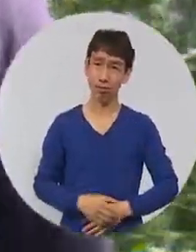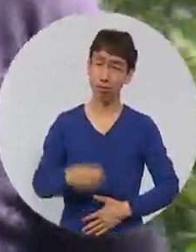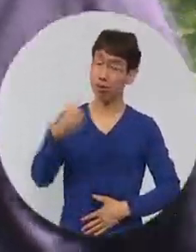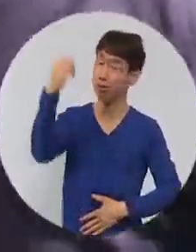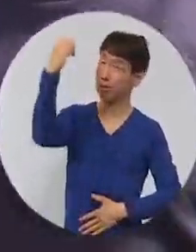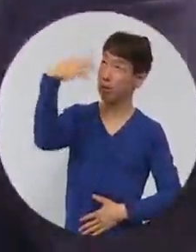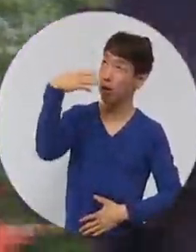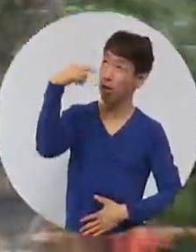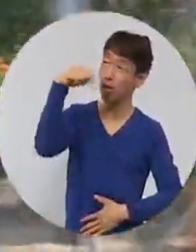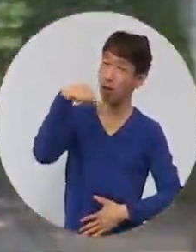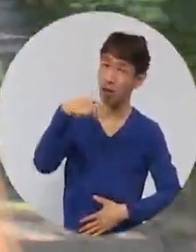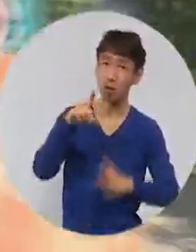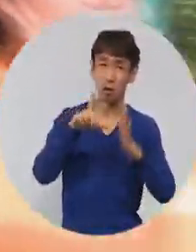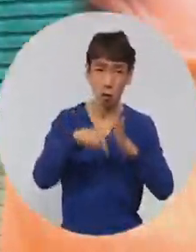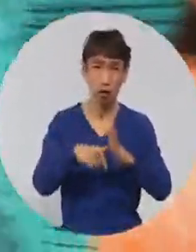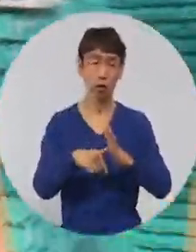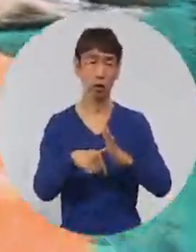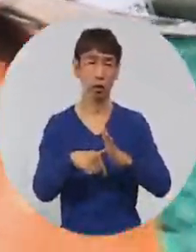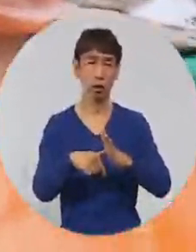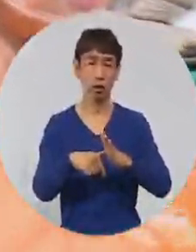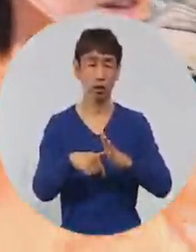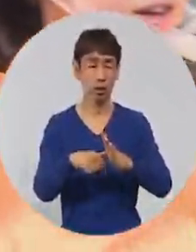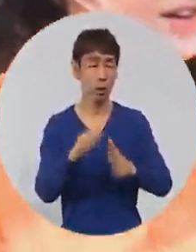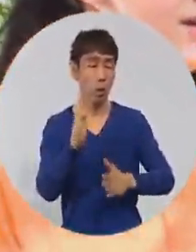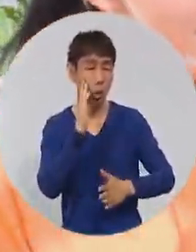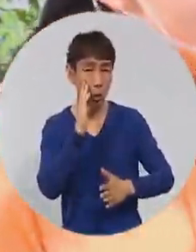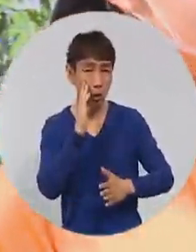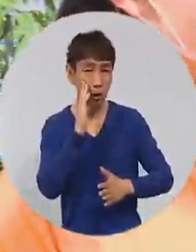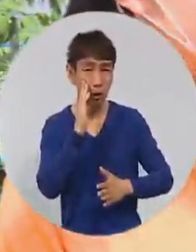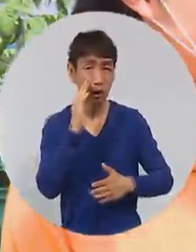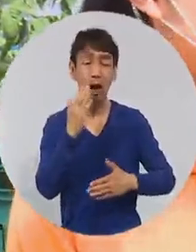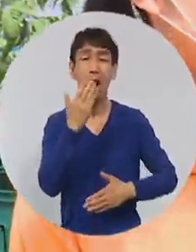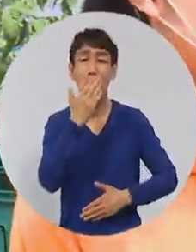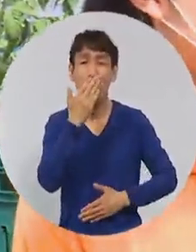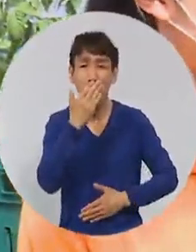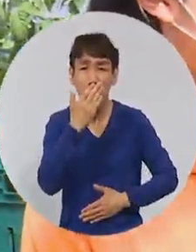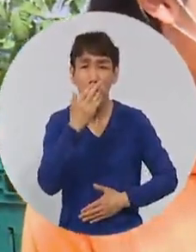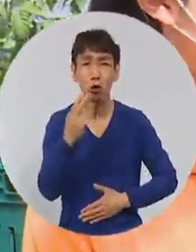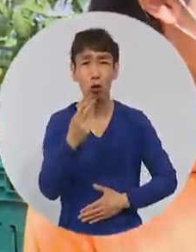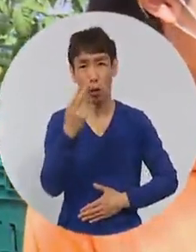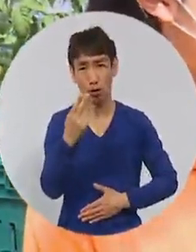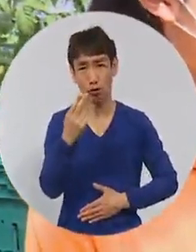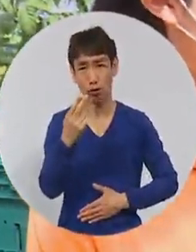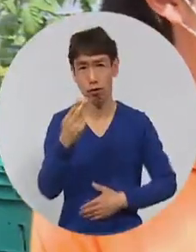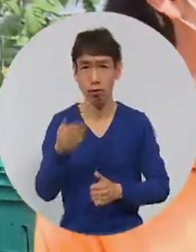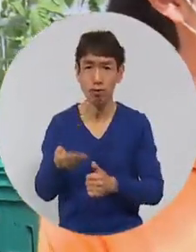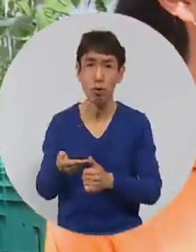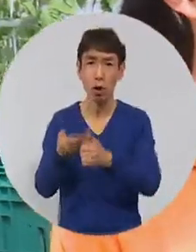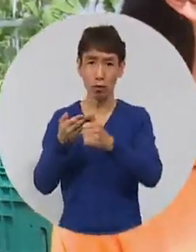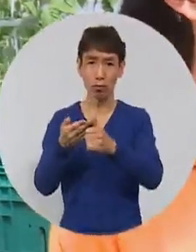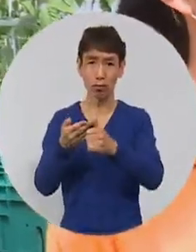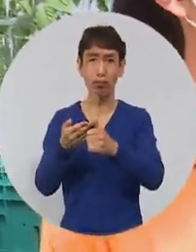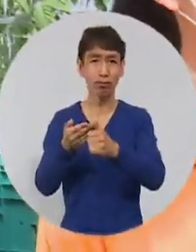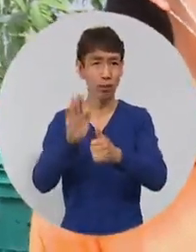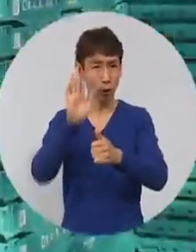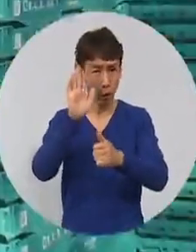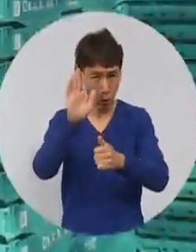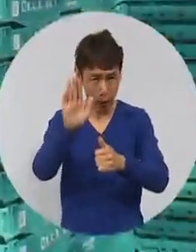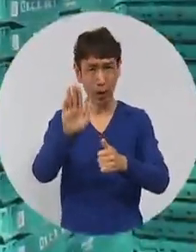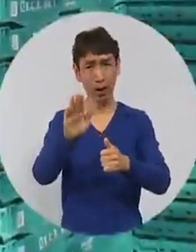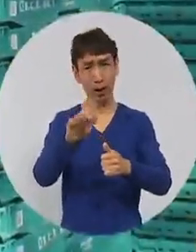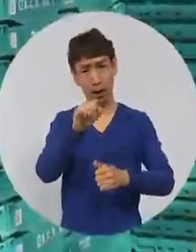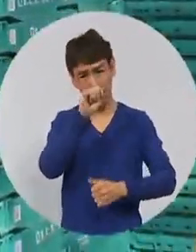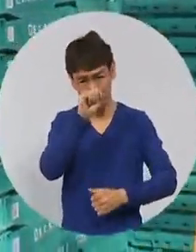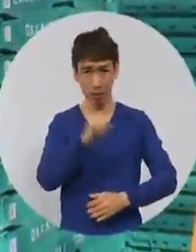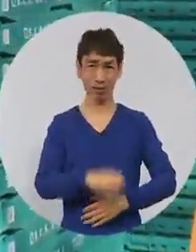く当たった方が美味しいのができるんで、それが旬だと思ってます。ちょうど今からがその季節なんと思っています。 作